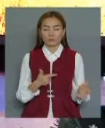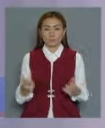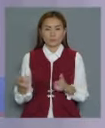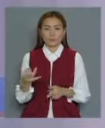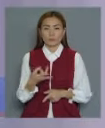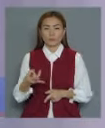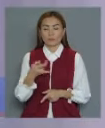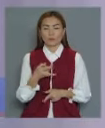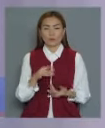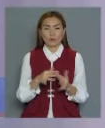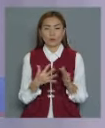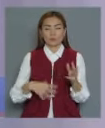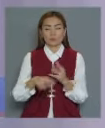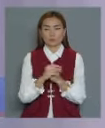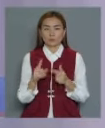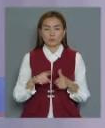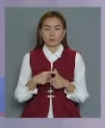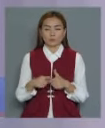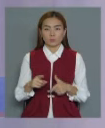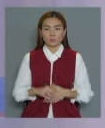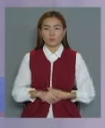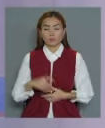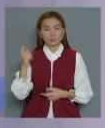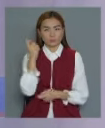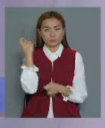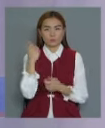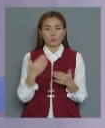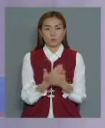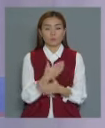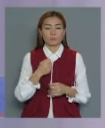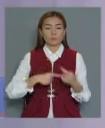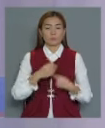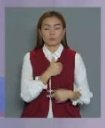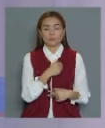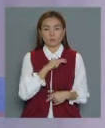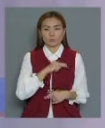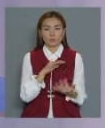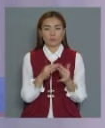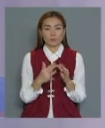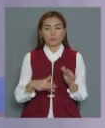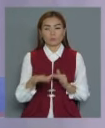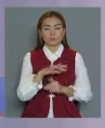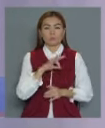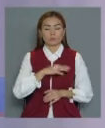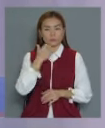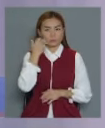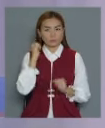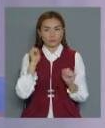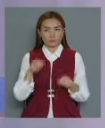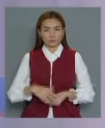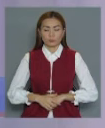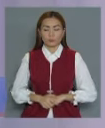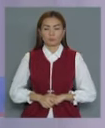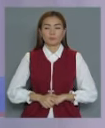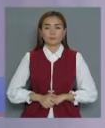Ауданның шаруагерлері немесе мынау жаңадан бастайтын отырған кәсіпкерлері осы мүмкіндікті тың өзі қолданады деп